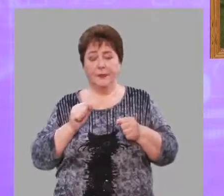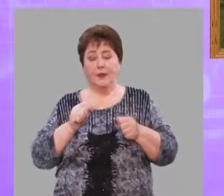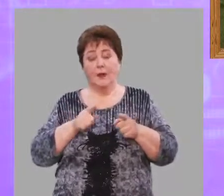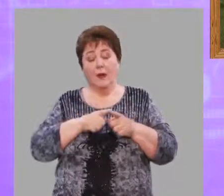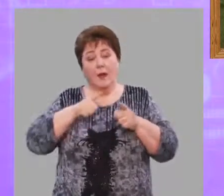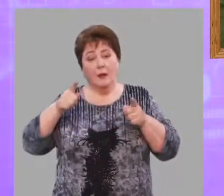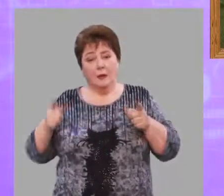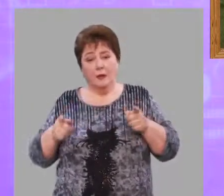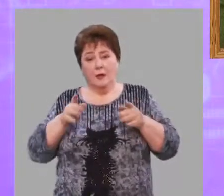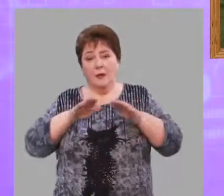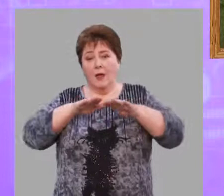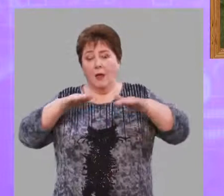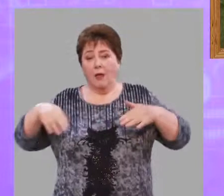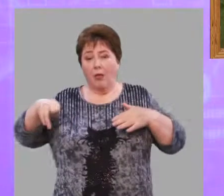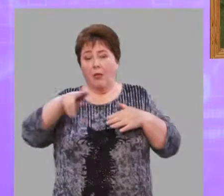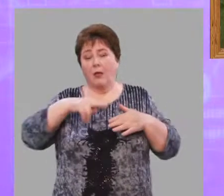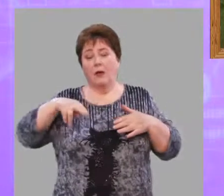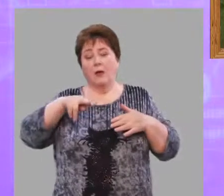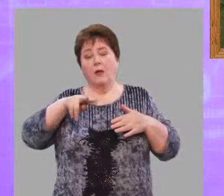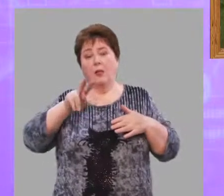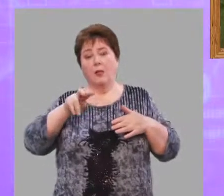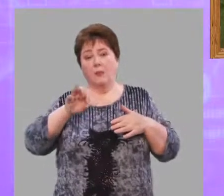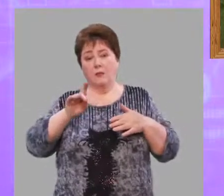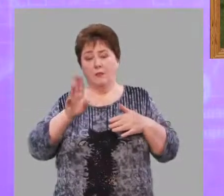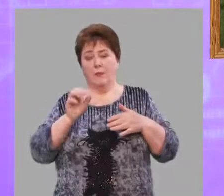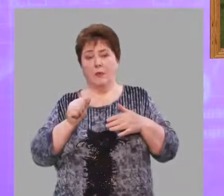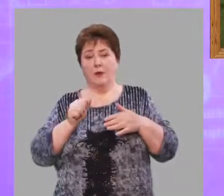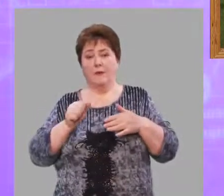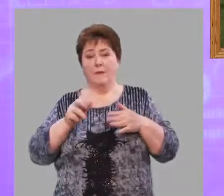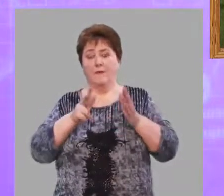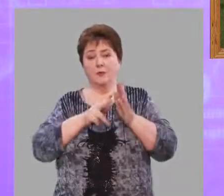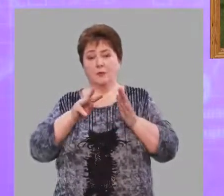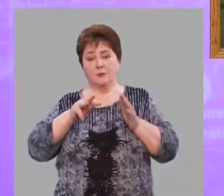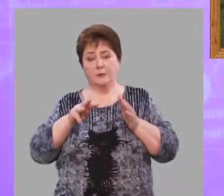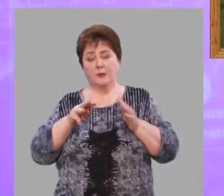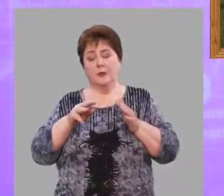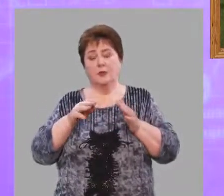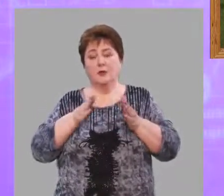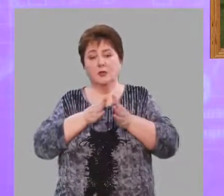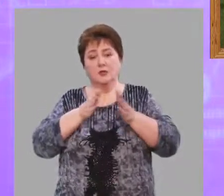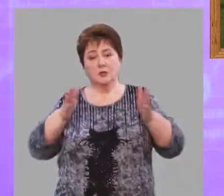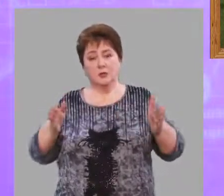Длина клумбы в парке 8 метров, а ширина 3 метра.